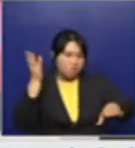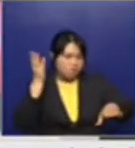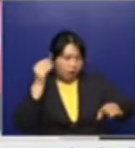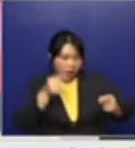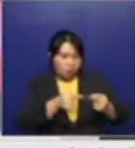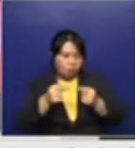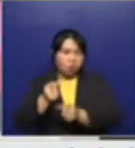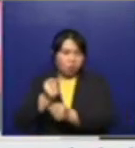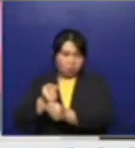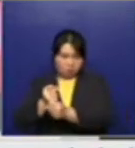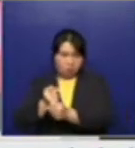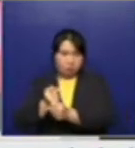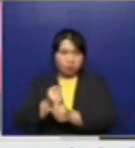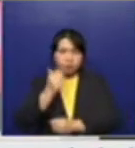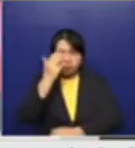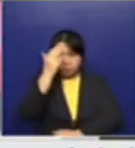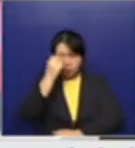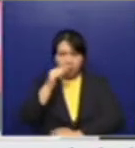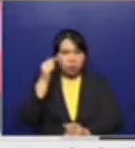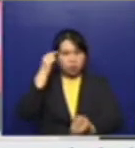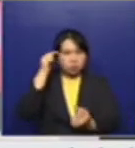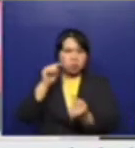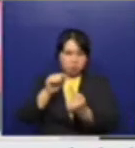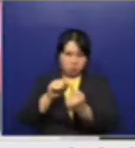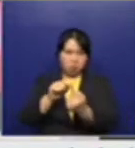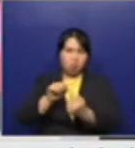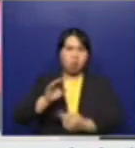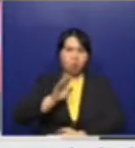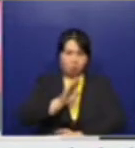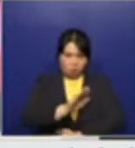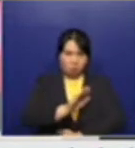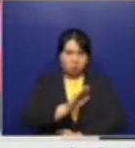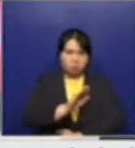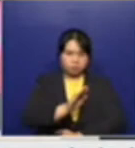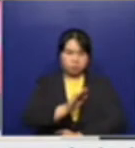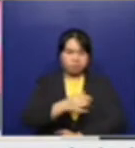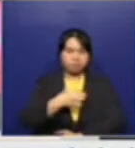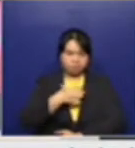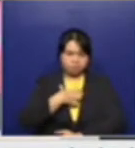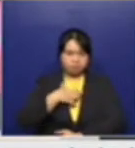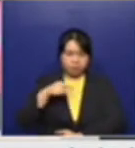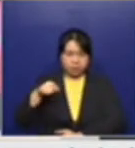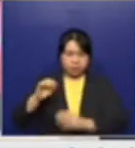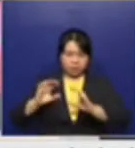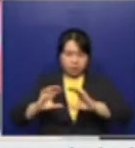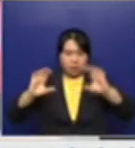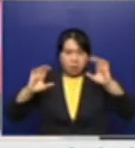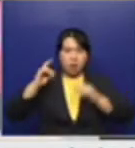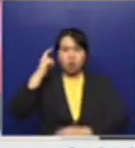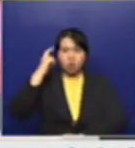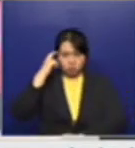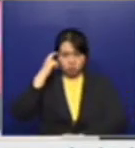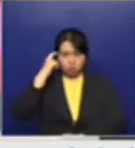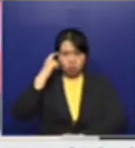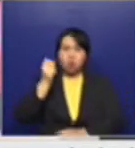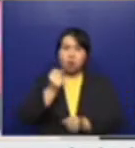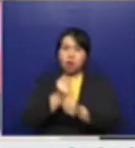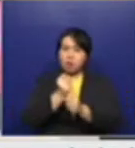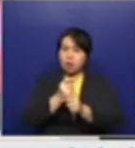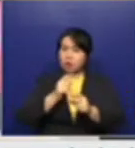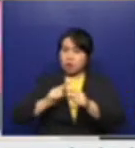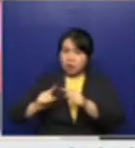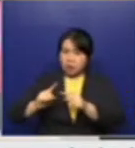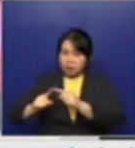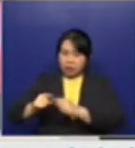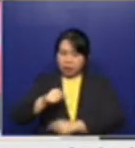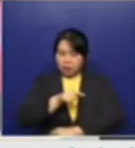เพราะนั่นคือจุดประสงค์ตรงประเด็นจริงๆที่จะทำให้รัฐบาลได้รู้และได้มีการดำเนินการตามที่